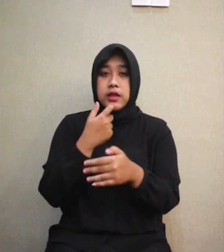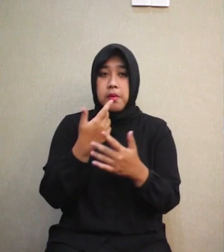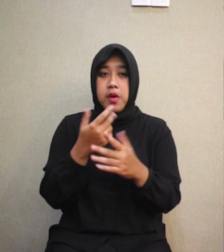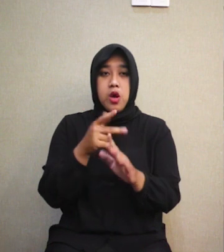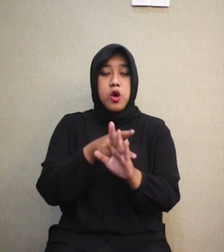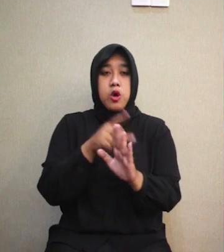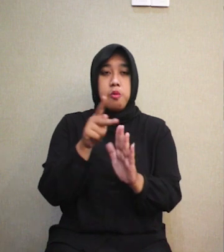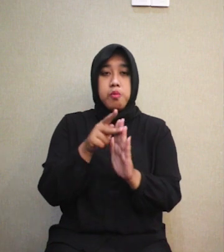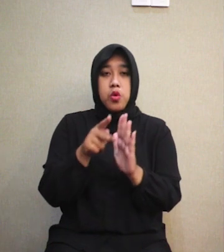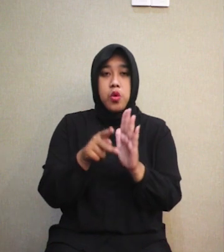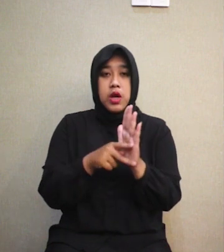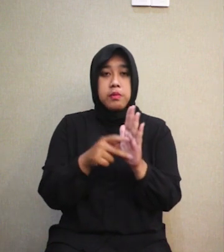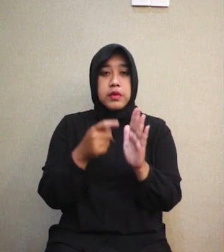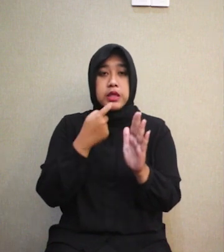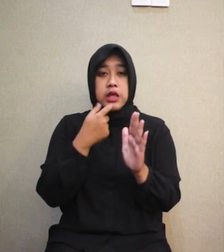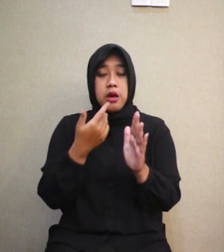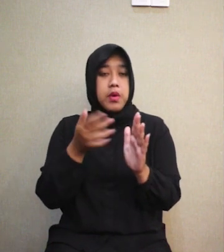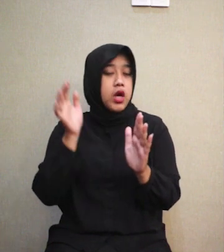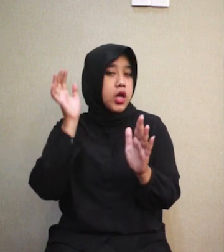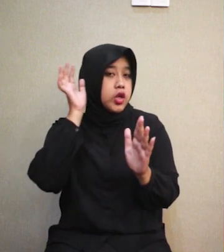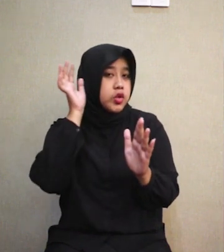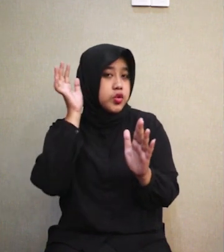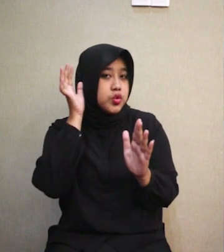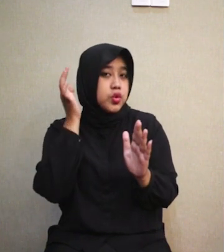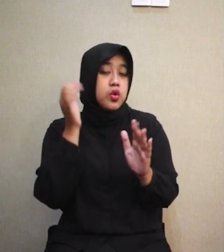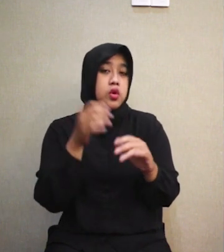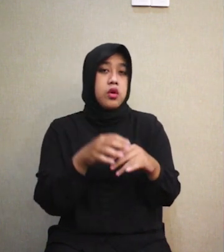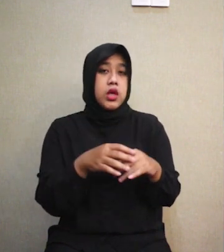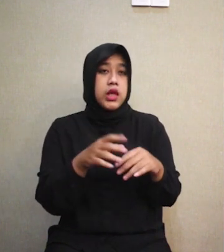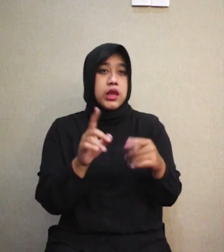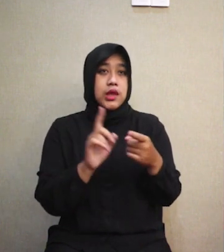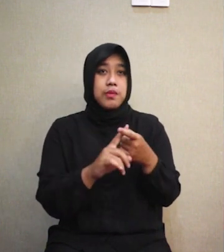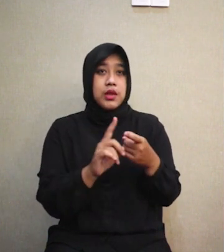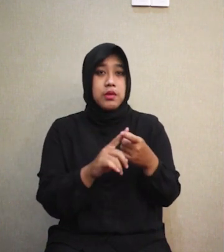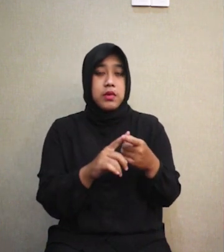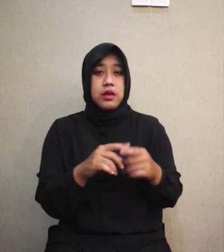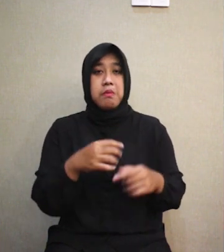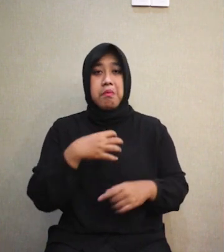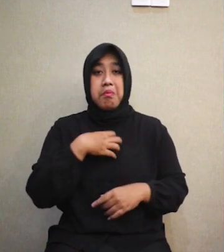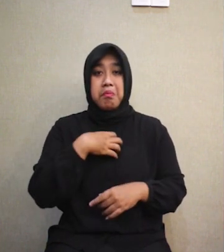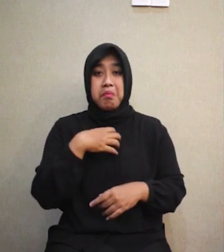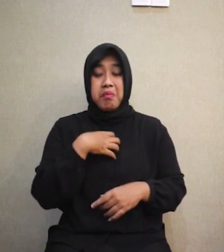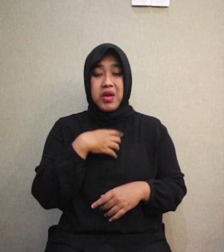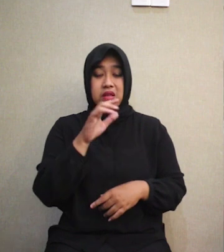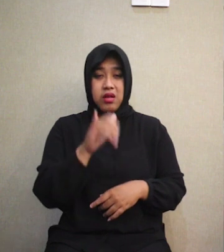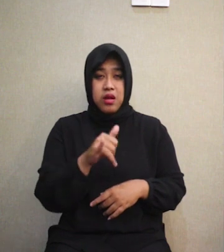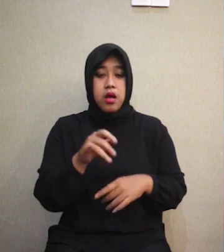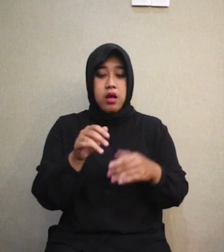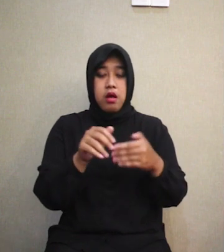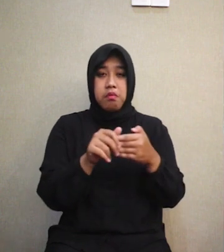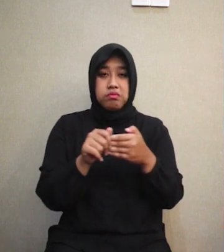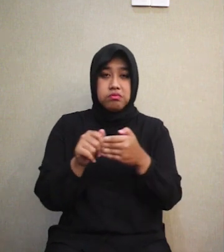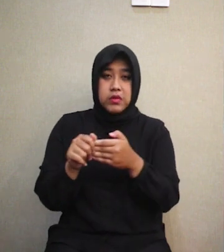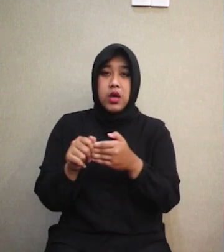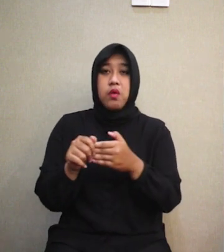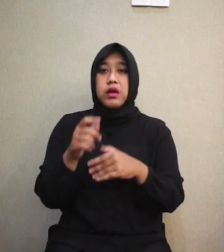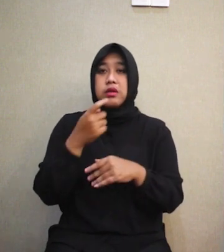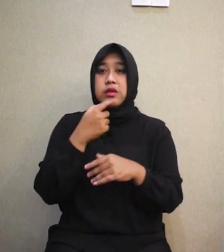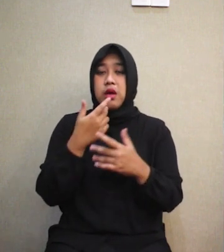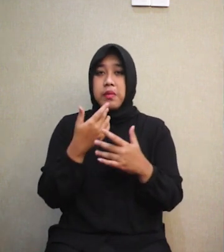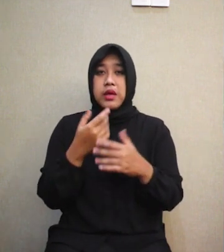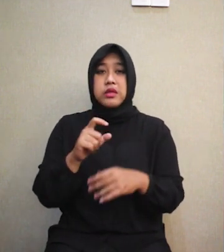program-program isu teman-teman mental ya kemudian juga mengawal terkait dengan